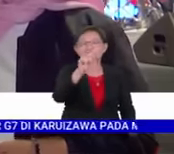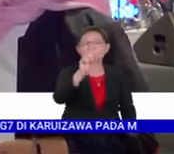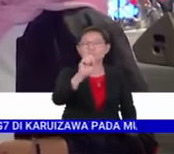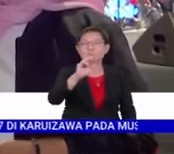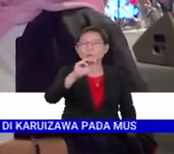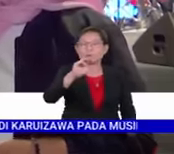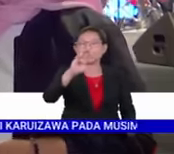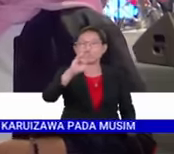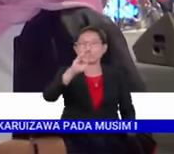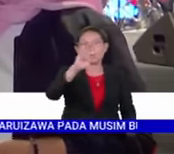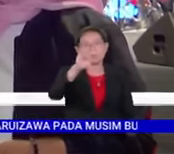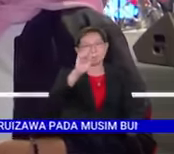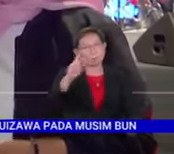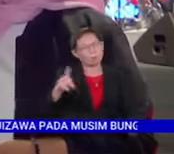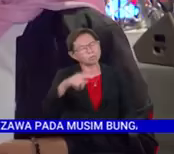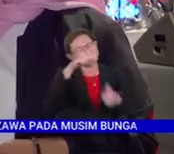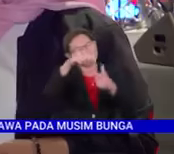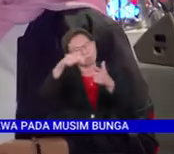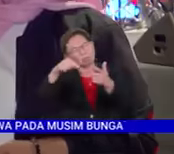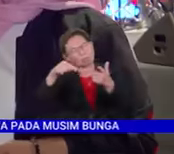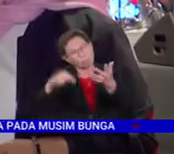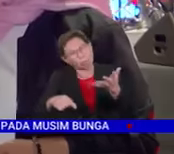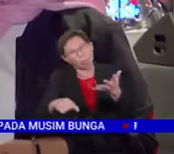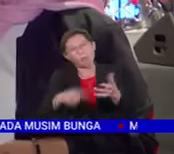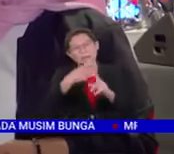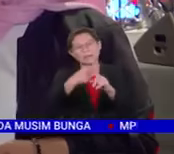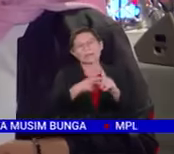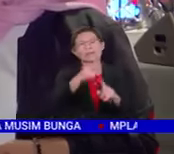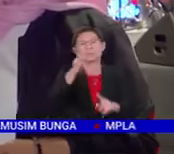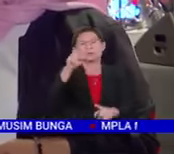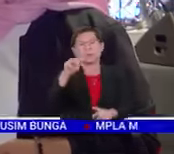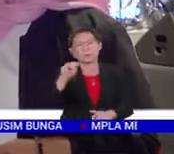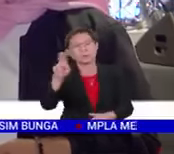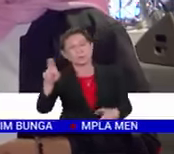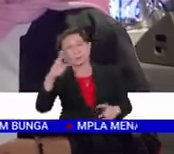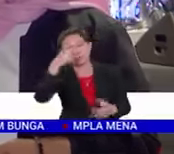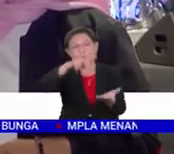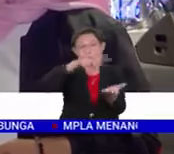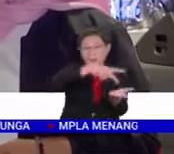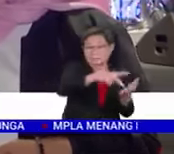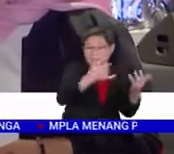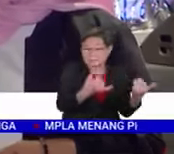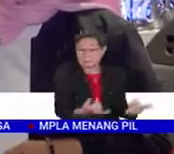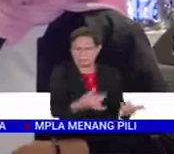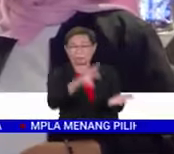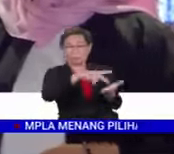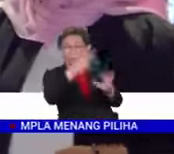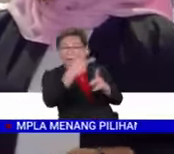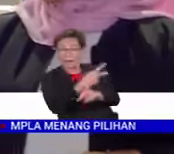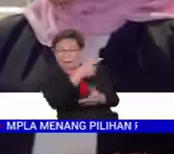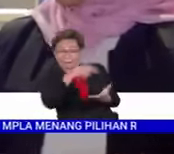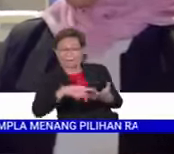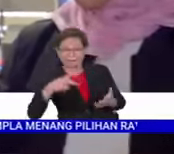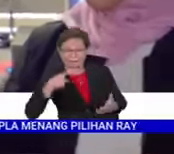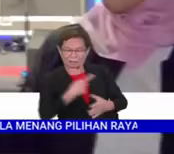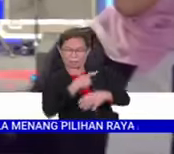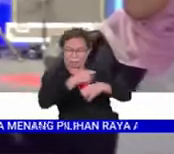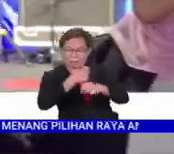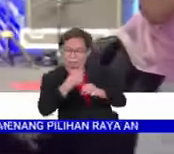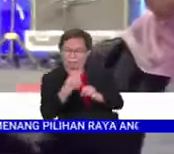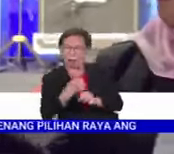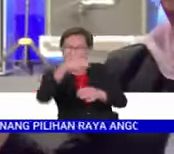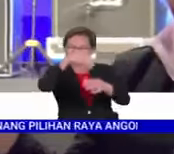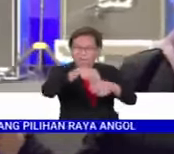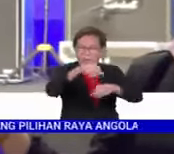Bang Fiz and beberapa orang lagi daripada artis-artis BBNU. Okey, untuk konsep kali ini, perlibatan kita menghasilkan konsep